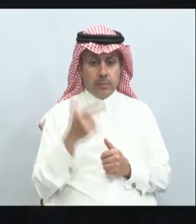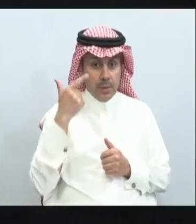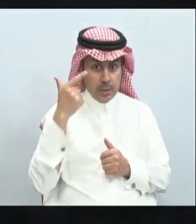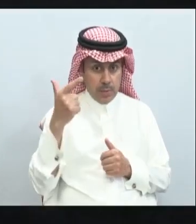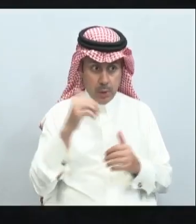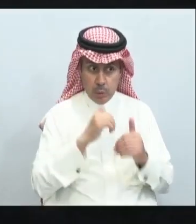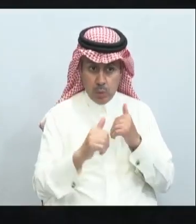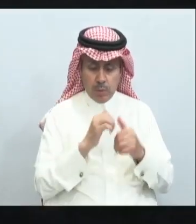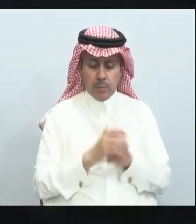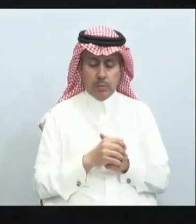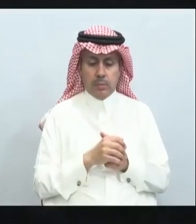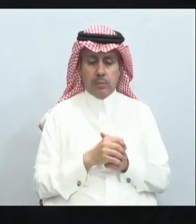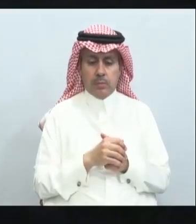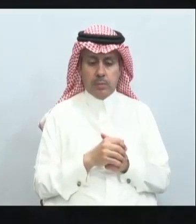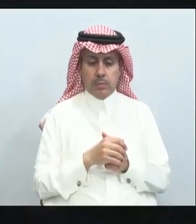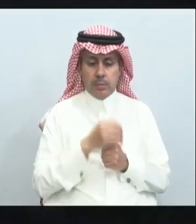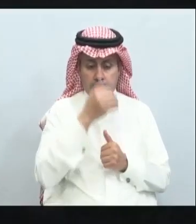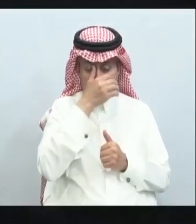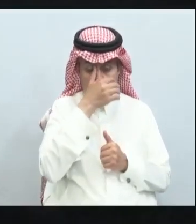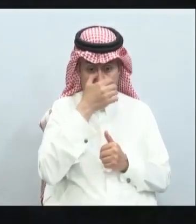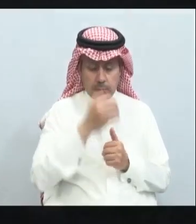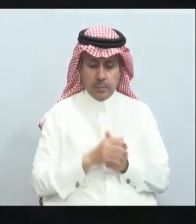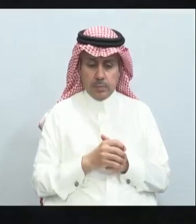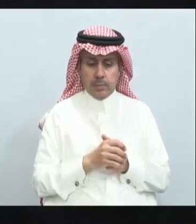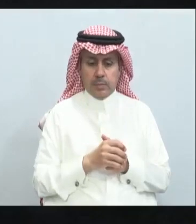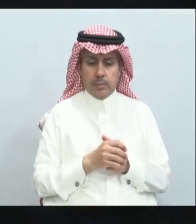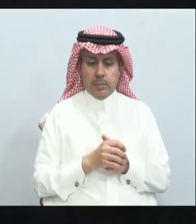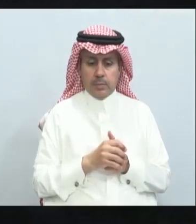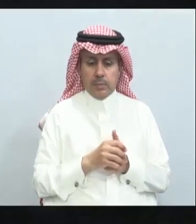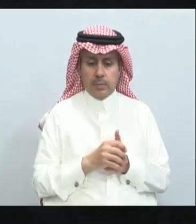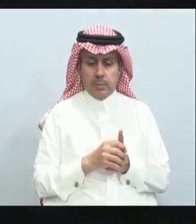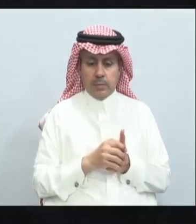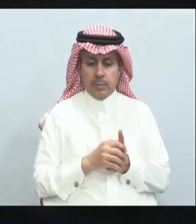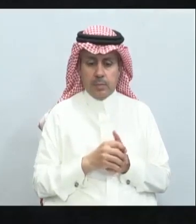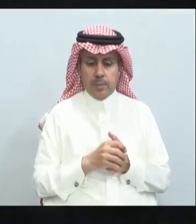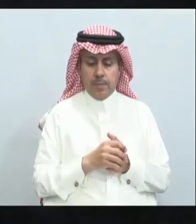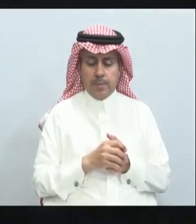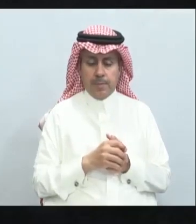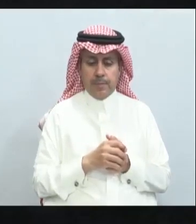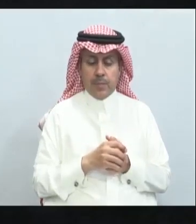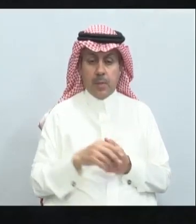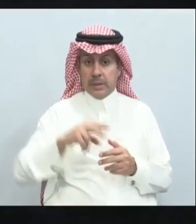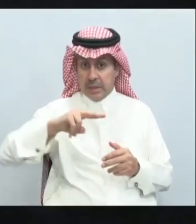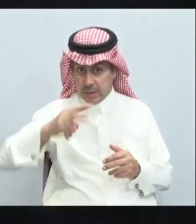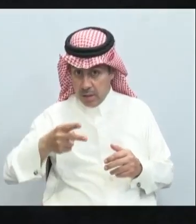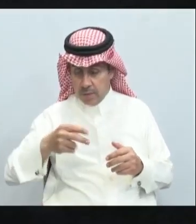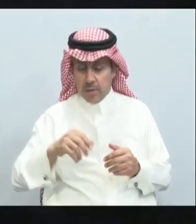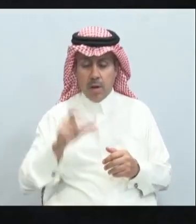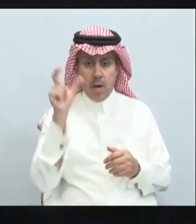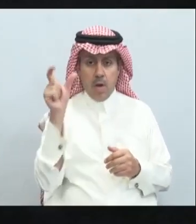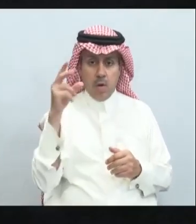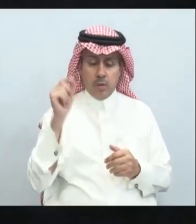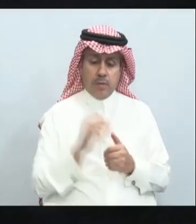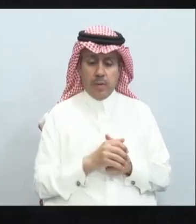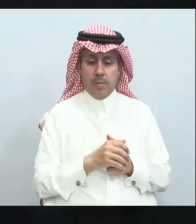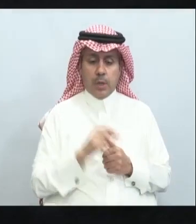طرق للتلقيح سننظر الى هذه الطرق اما ان يختلف فيها النطفه اما ان تكون من الزوج